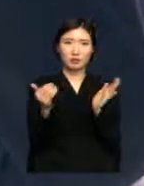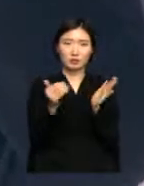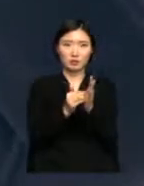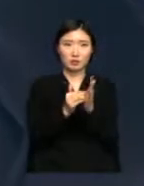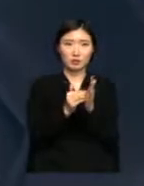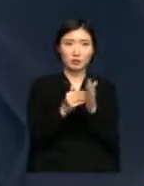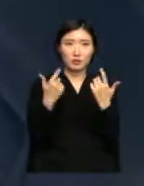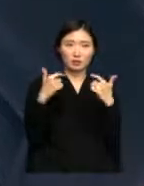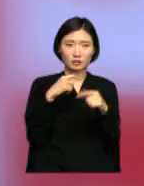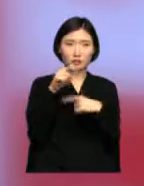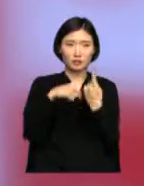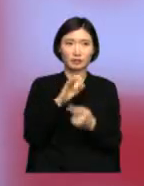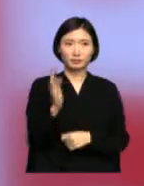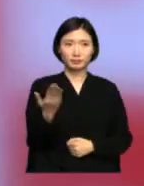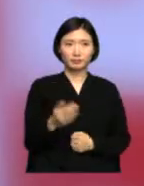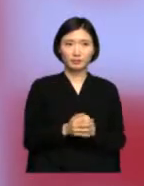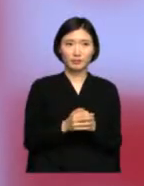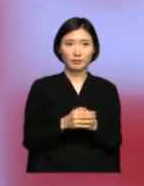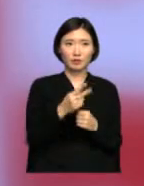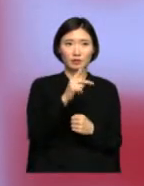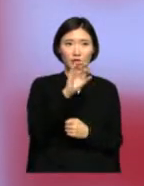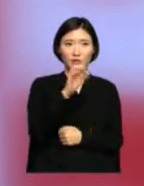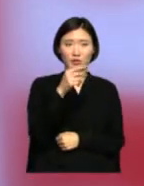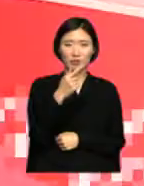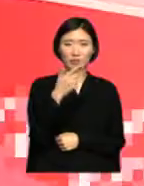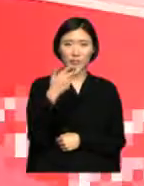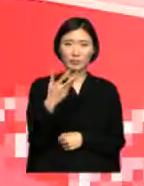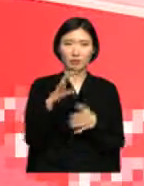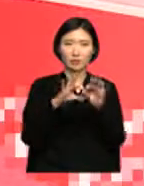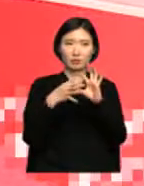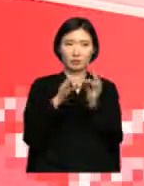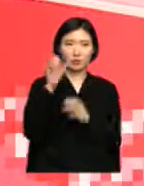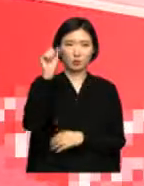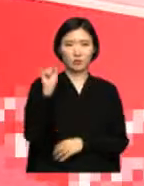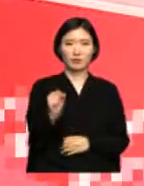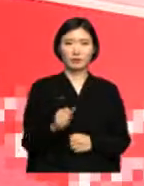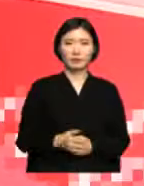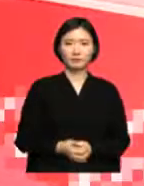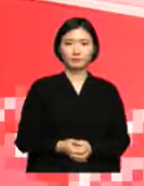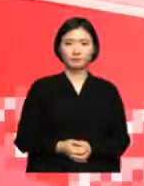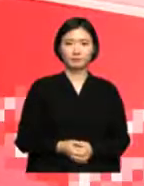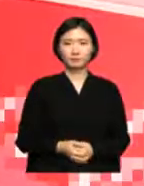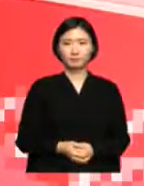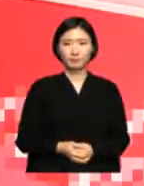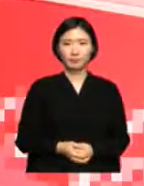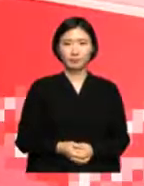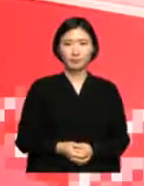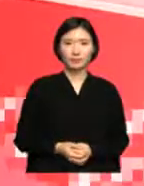응원하겠습니다. 화이팅! 2018 평창 동계 올림픽 화이팅!